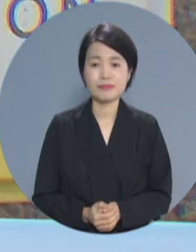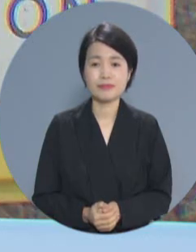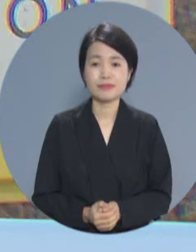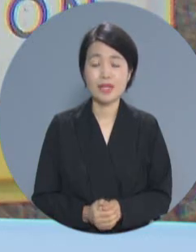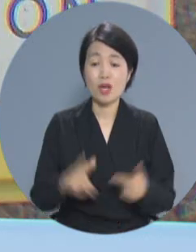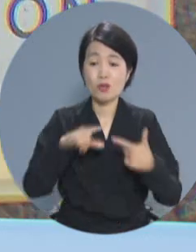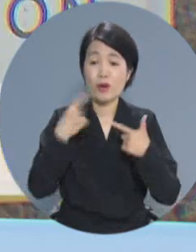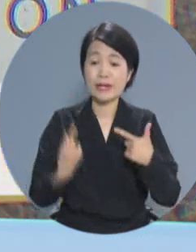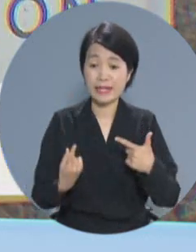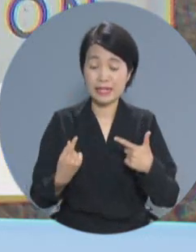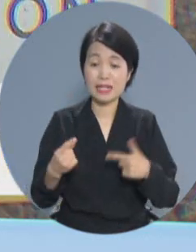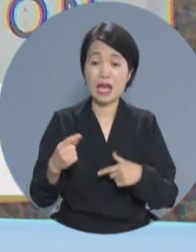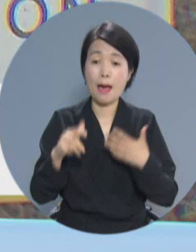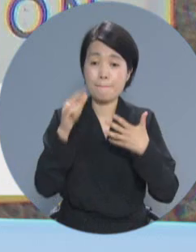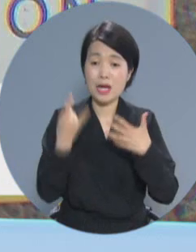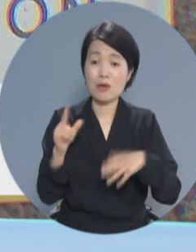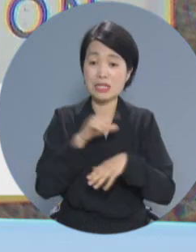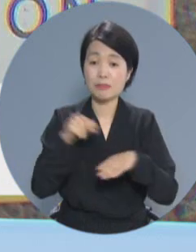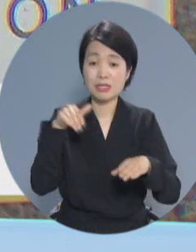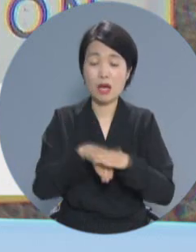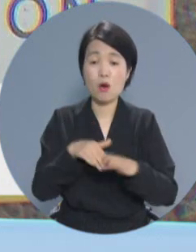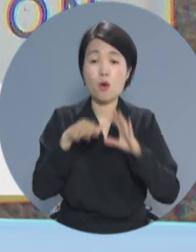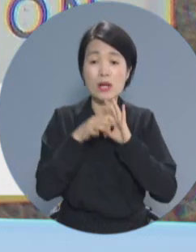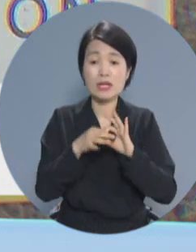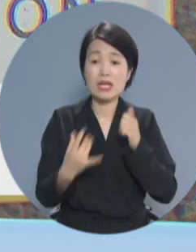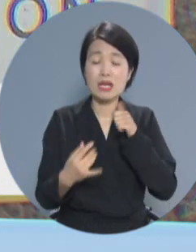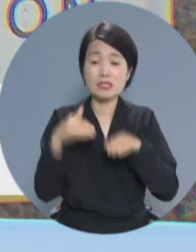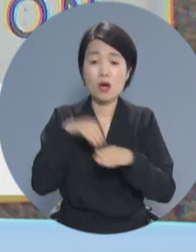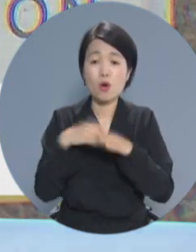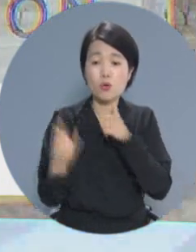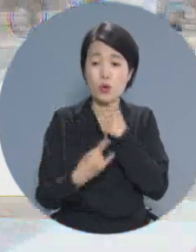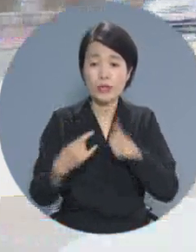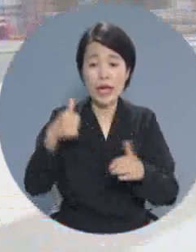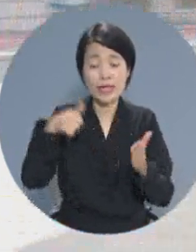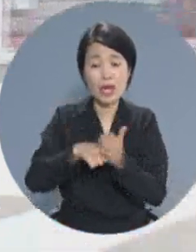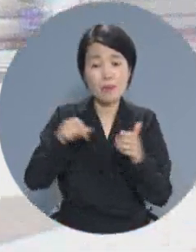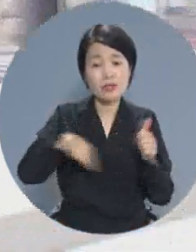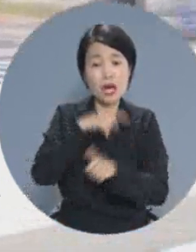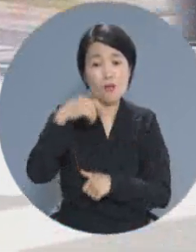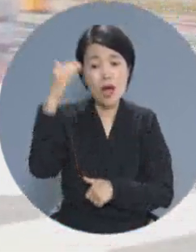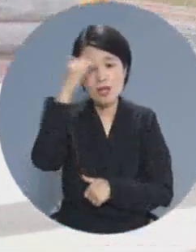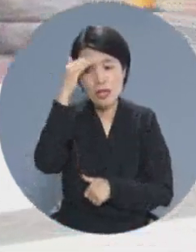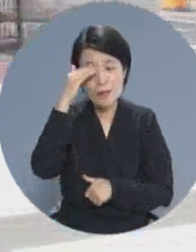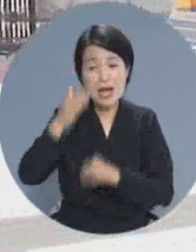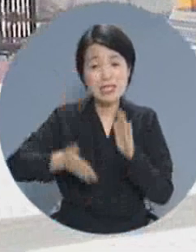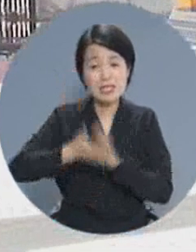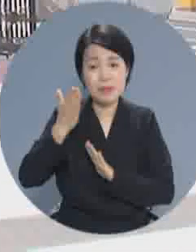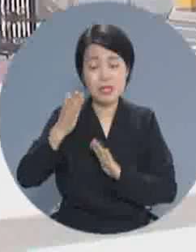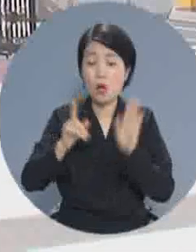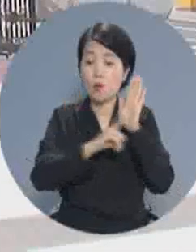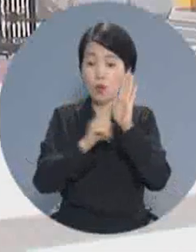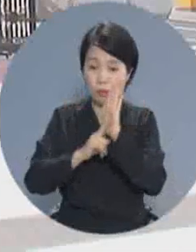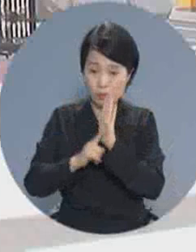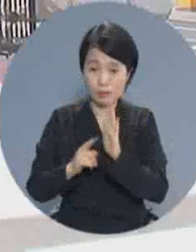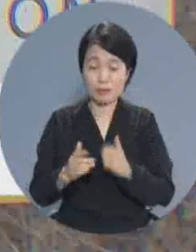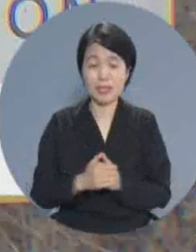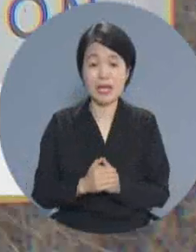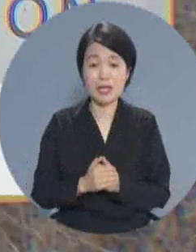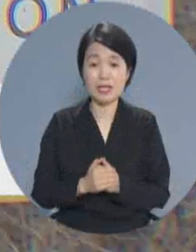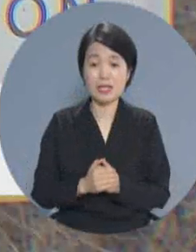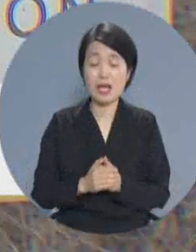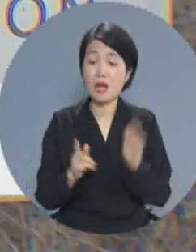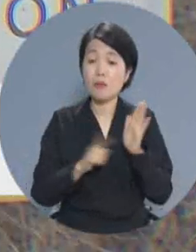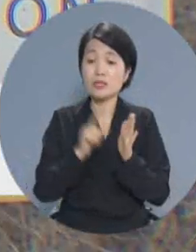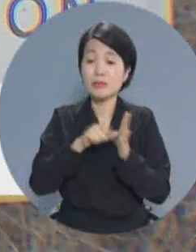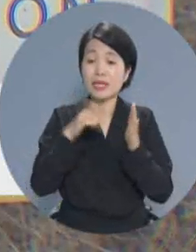다음 달 1일 치러지는 제8회 지방선거와 관련해 선관위가 개표 상황을 참관할 시민을 공개 모집합니다.